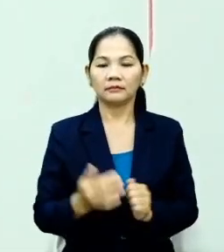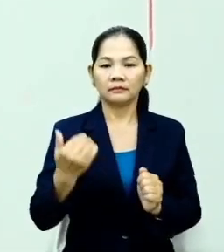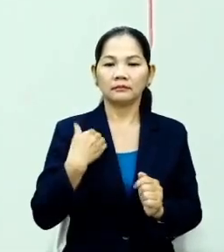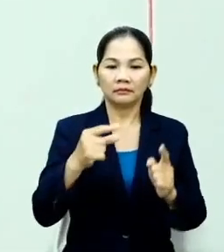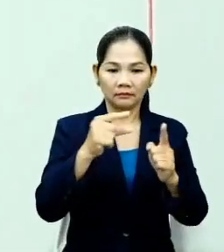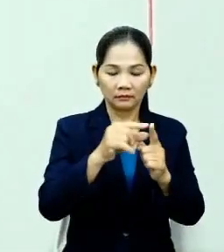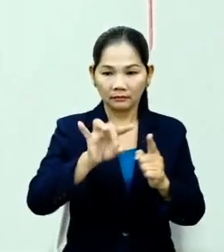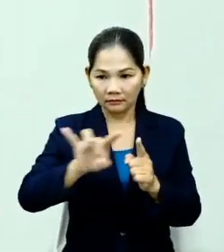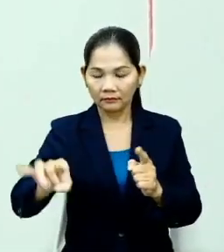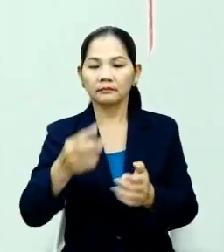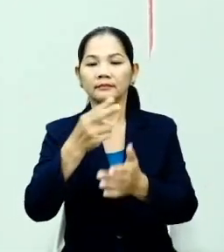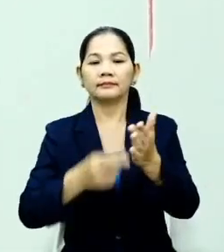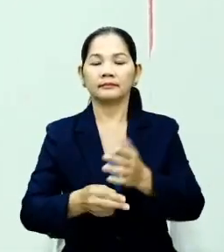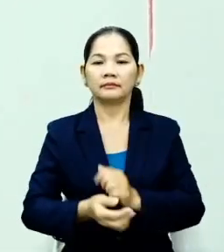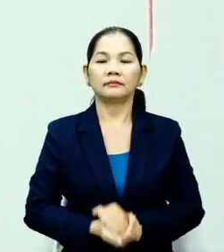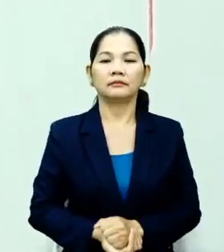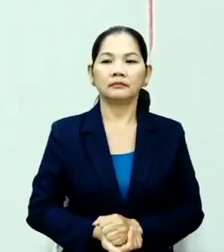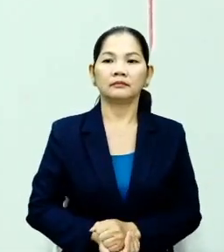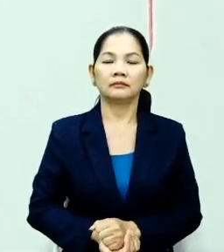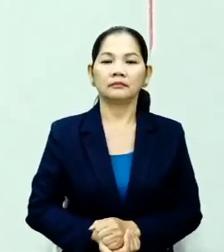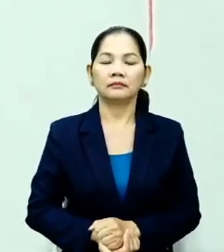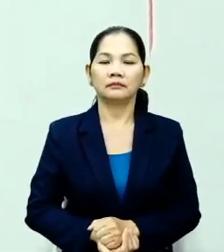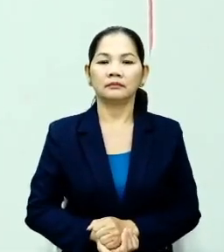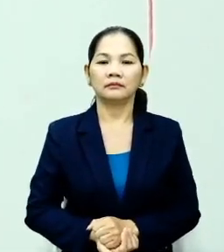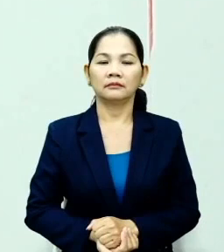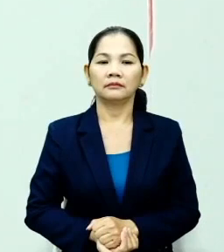chieng vay chà là con mơ tặng ở khnía